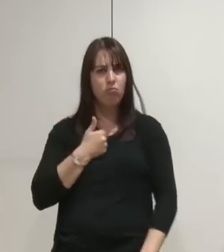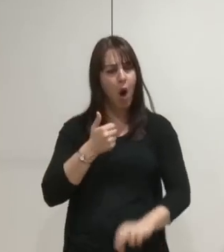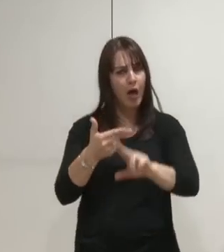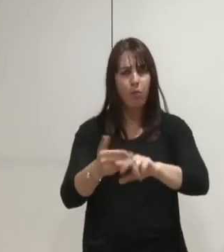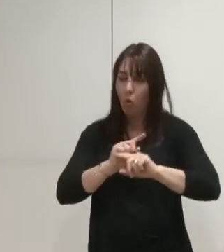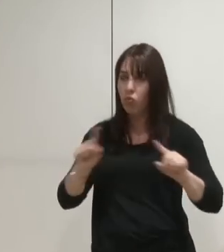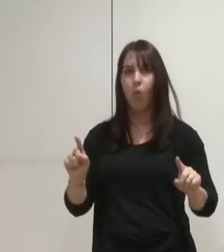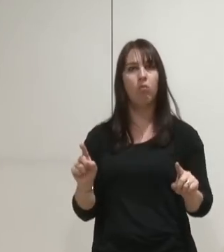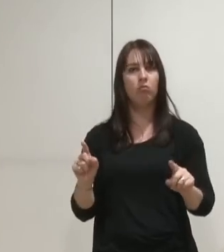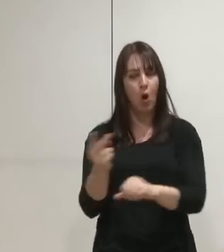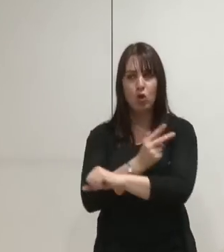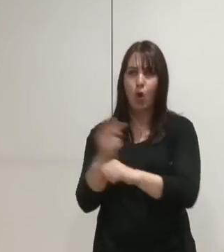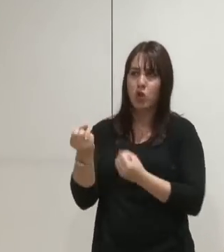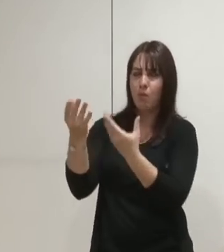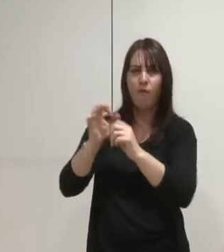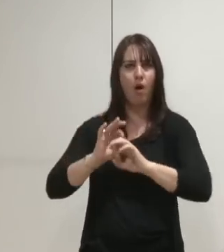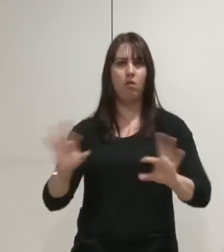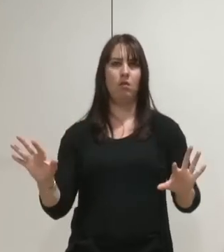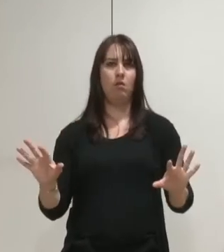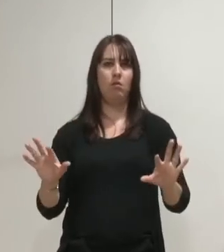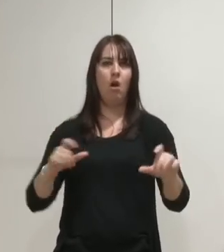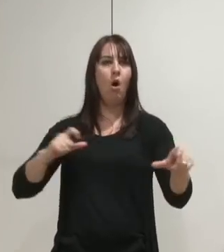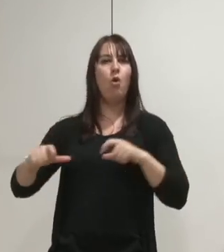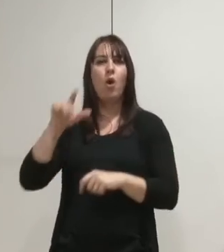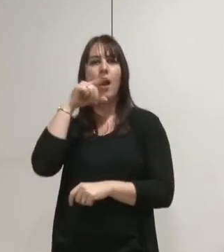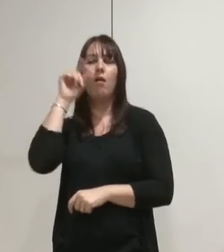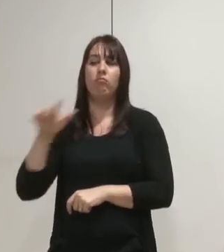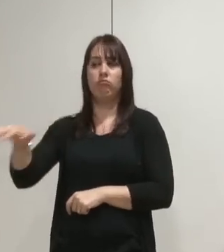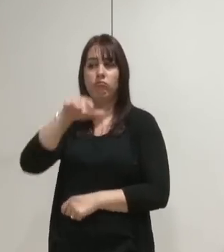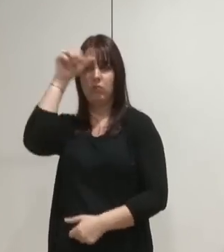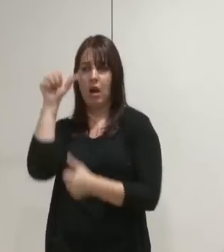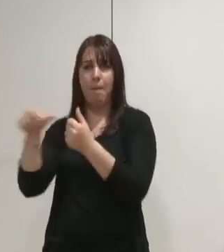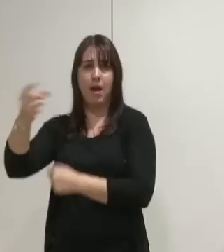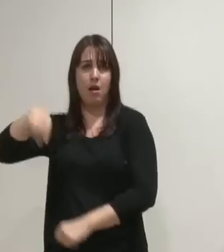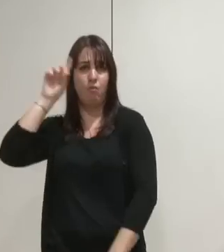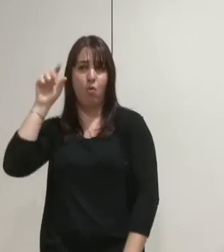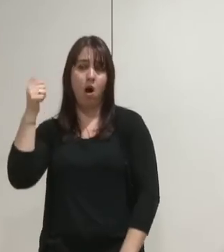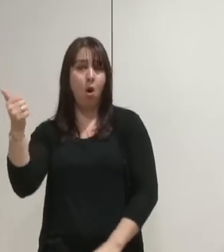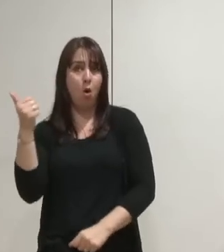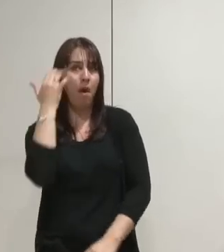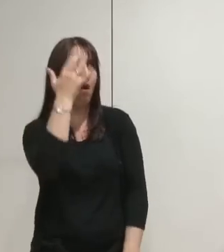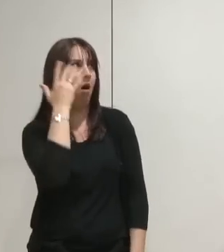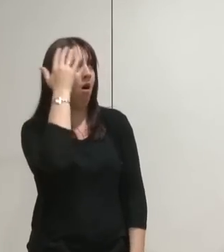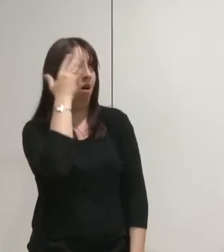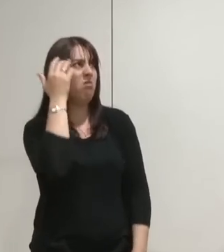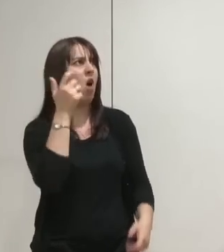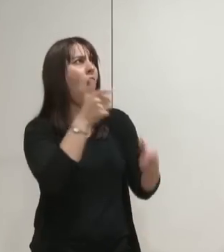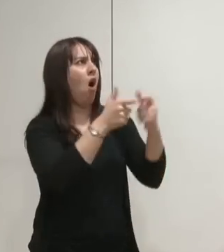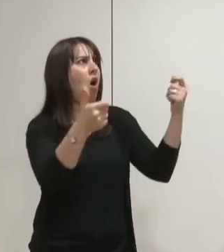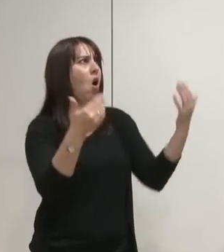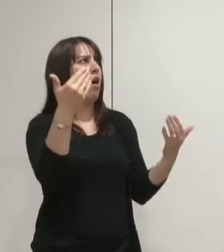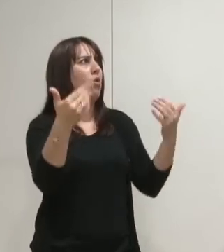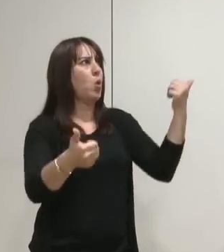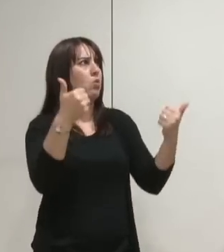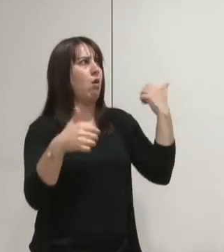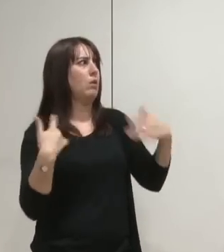mais si les collaborateurs les collaboratrices de Gog s'en souviennent parce que eux ils étaient inquiets de cette mise en concurrence et ils savaient